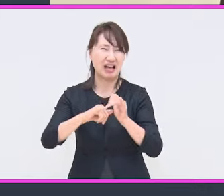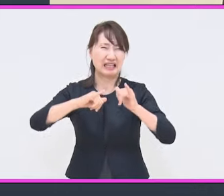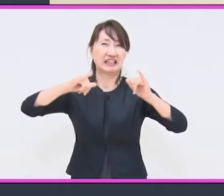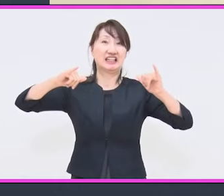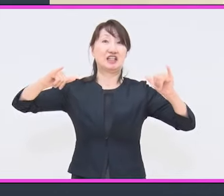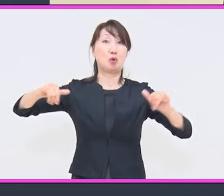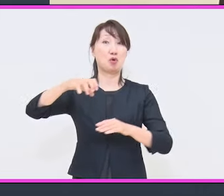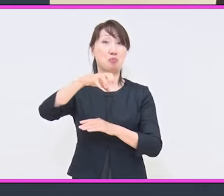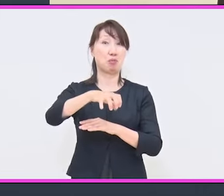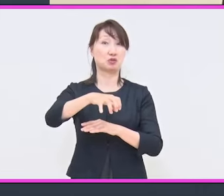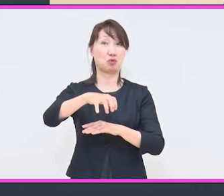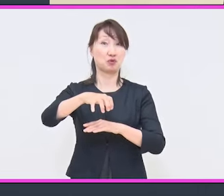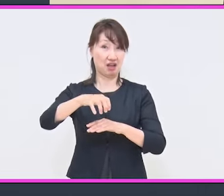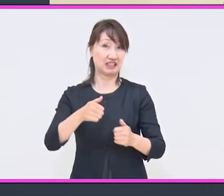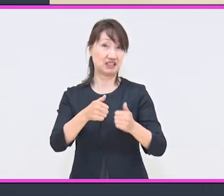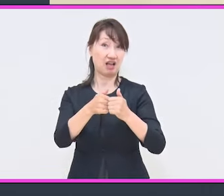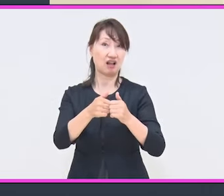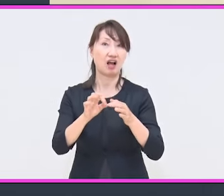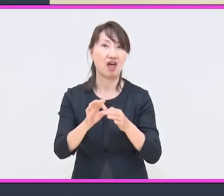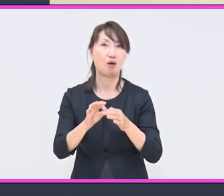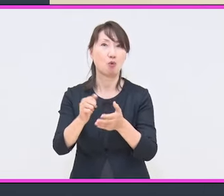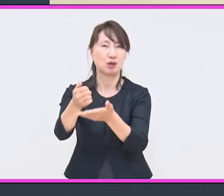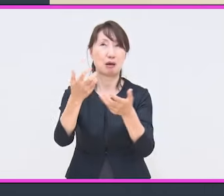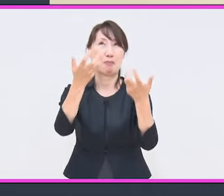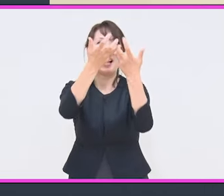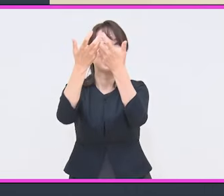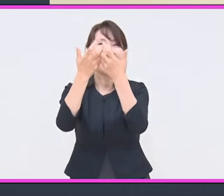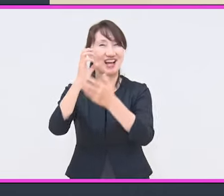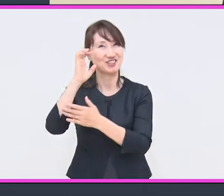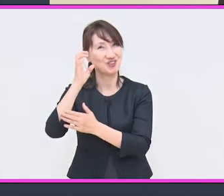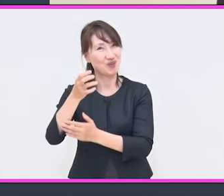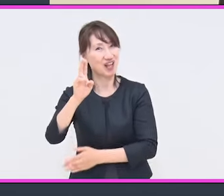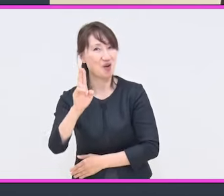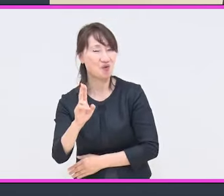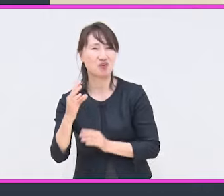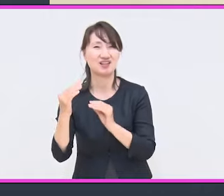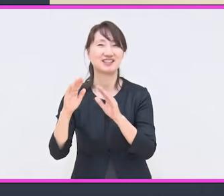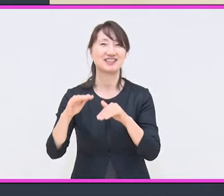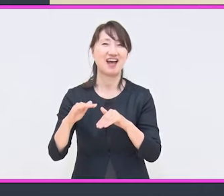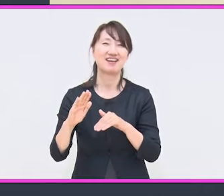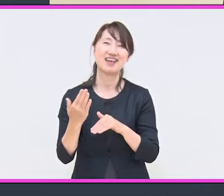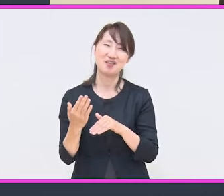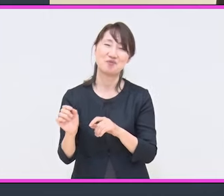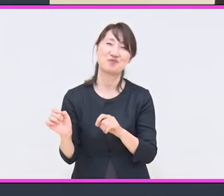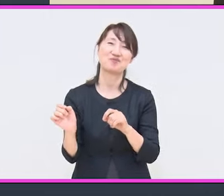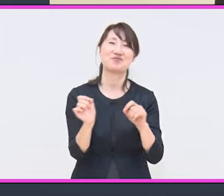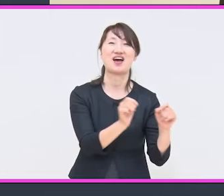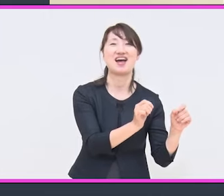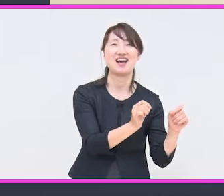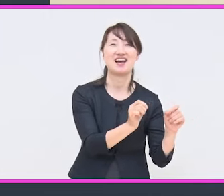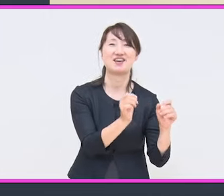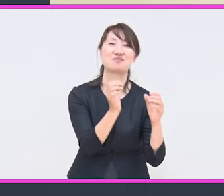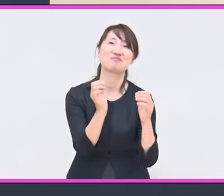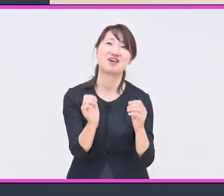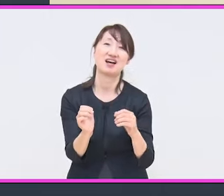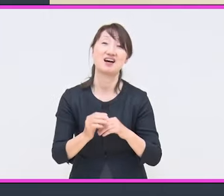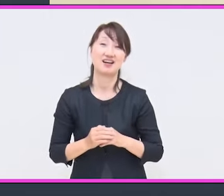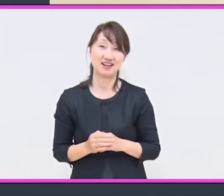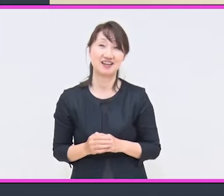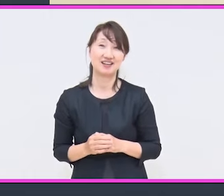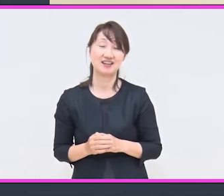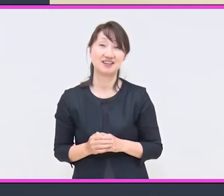員になったらすごいだろうなって話をしてたところで、まあ、残念ながらね一回伸びてしまったっていうのがあるんですけど、